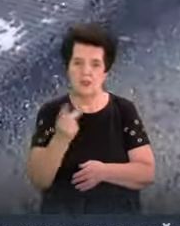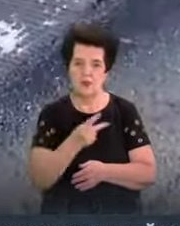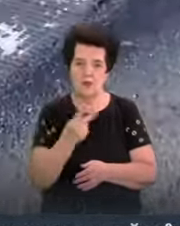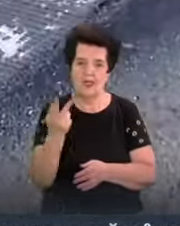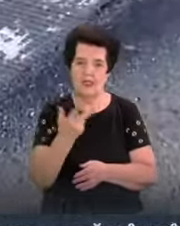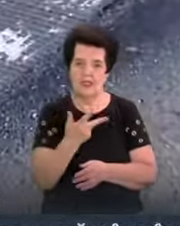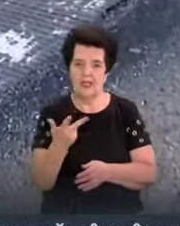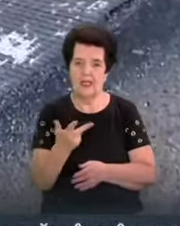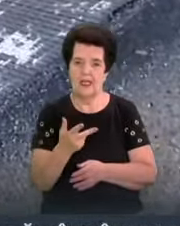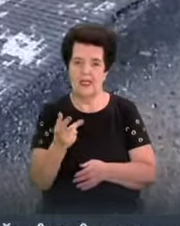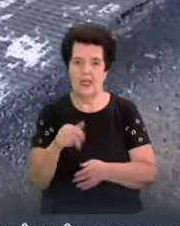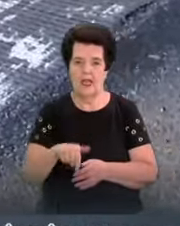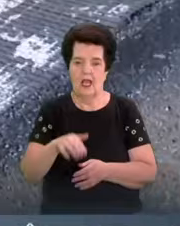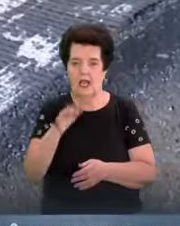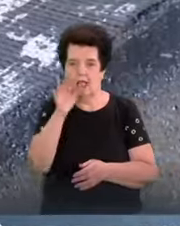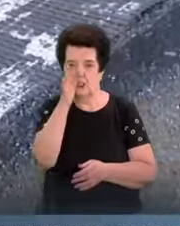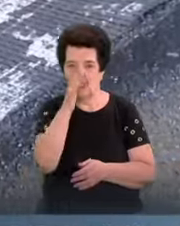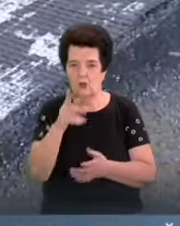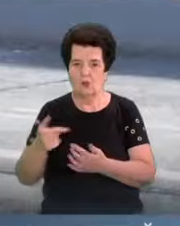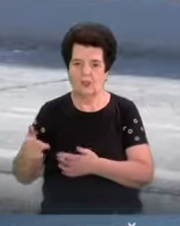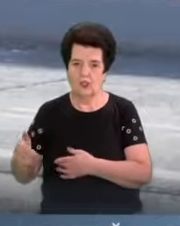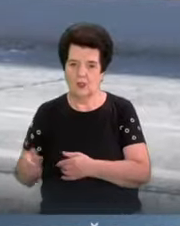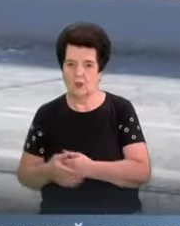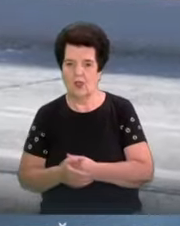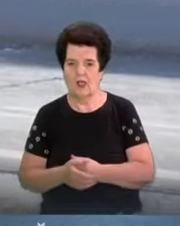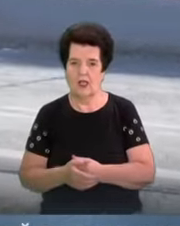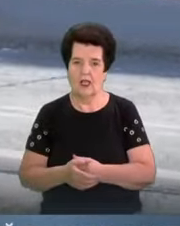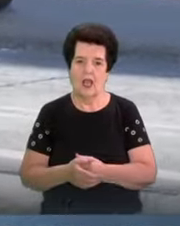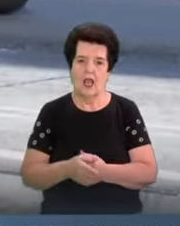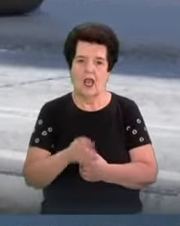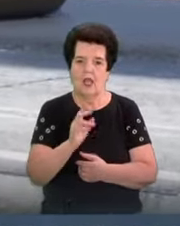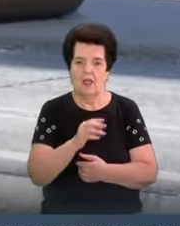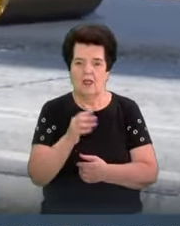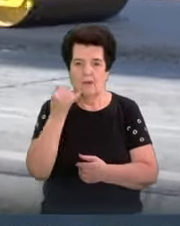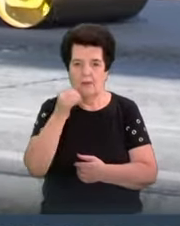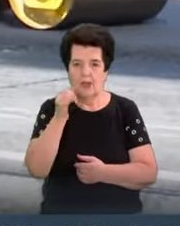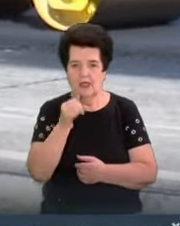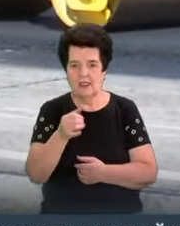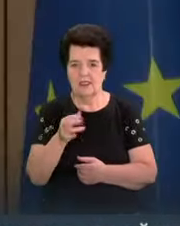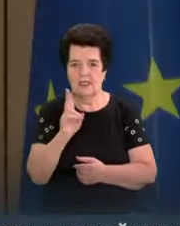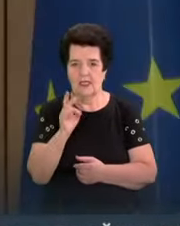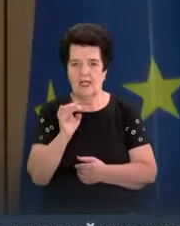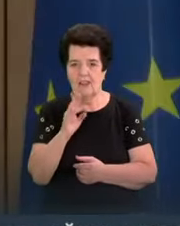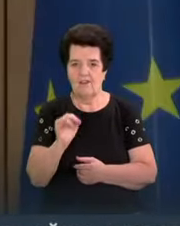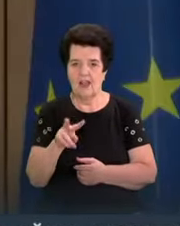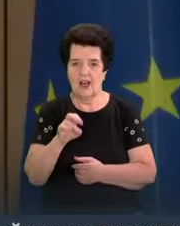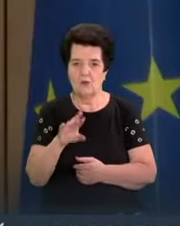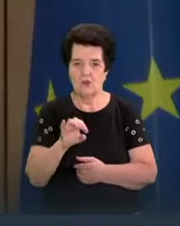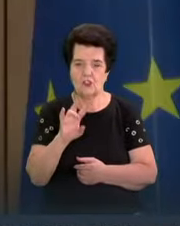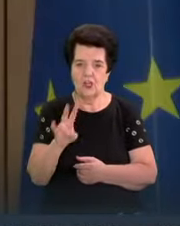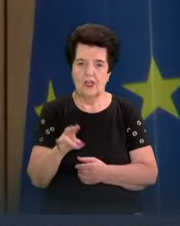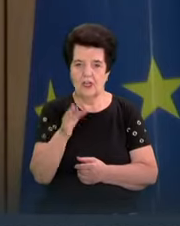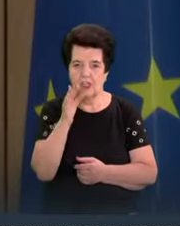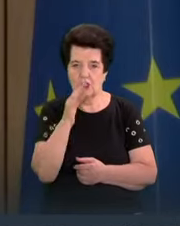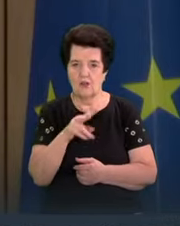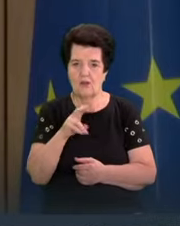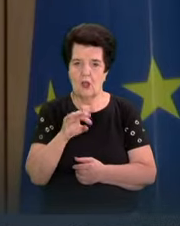ale centurii Chișinăului, drumul Bălți-Criva, drumul Chișinău-Leușeni, drumul